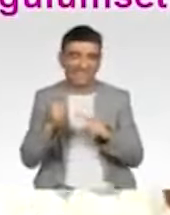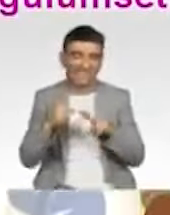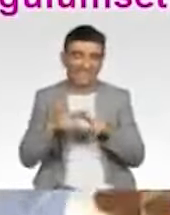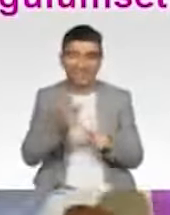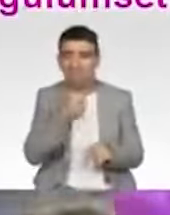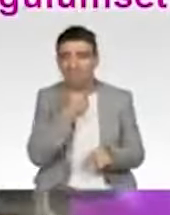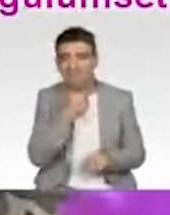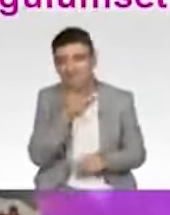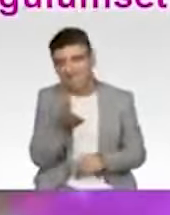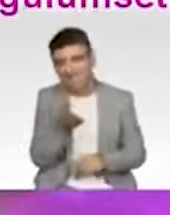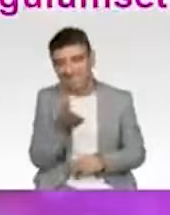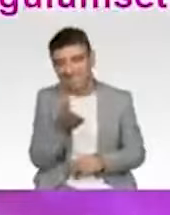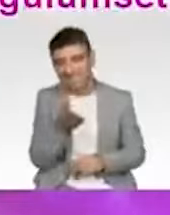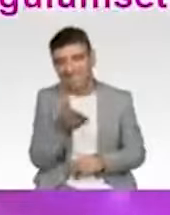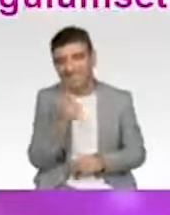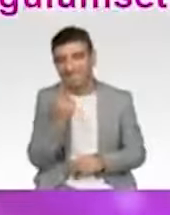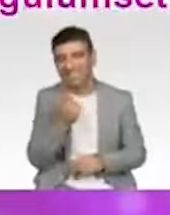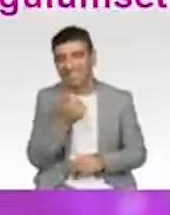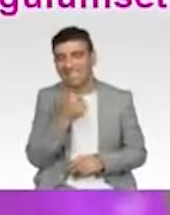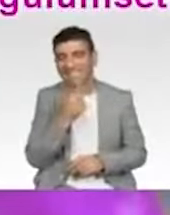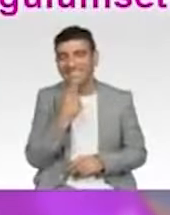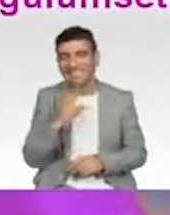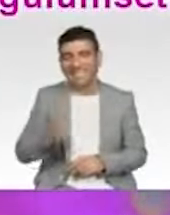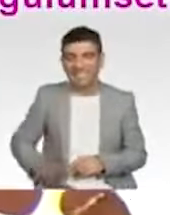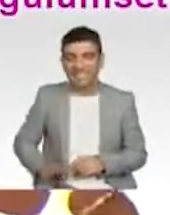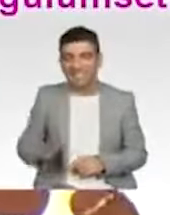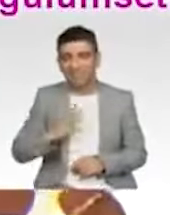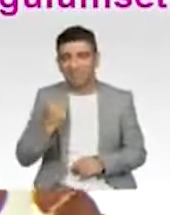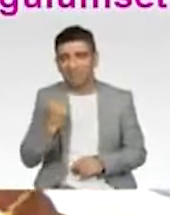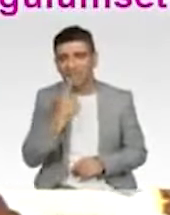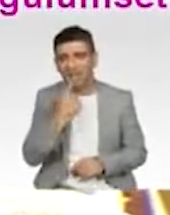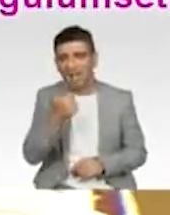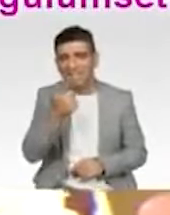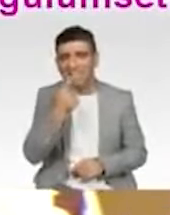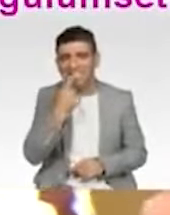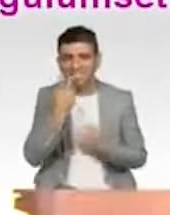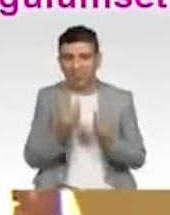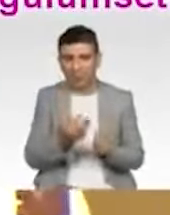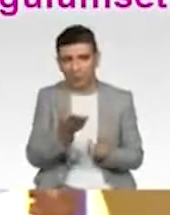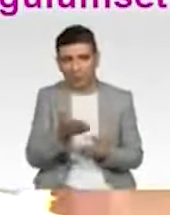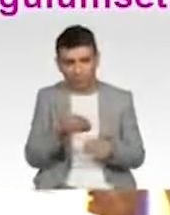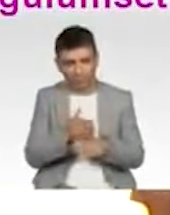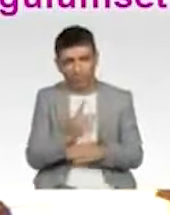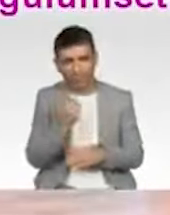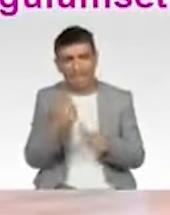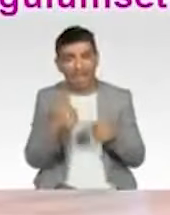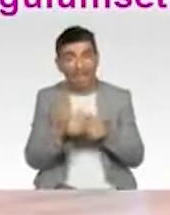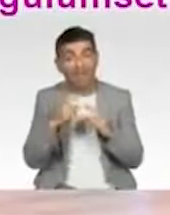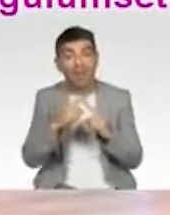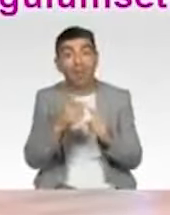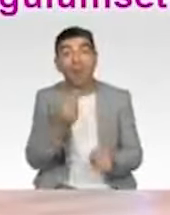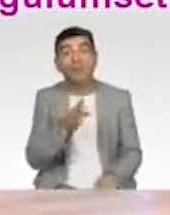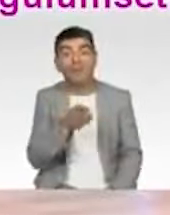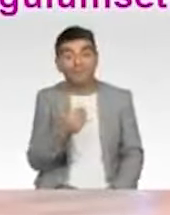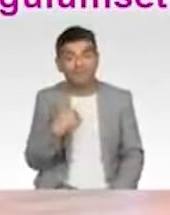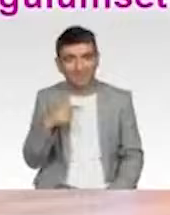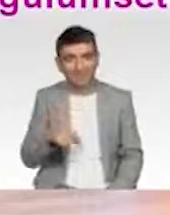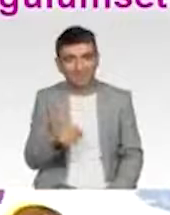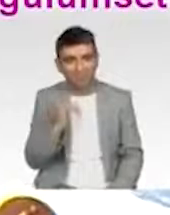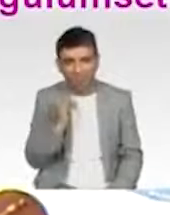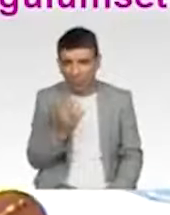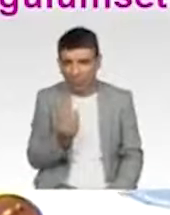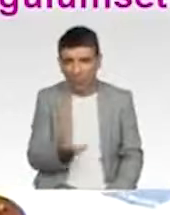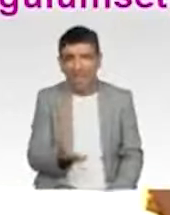Ay, bilmiyorum. Yeni bir sürprizi kaldıramayacak. Bir şey diyeceğim. 6 yıl oldu. Evet. Hakikaten bir evlenme teklif edemedi mi? Bak bizi şu anda rezil... Ya